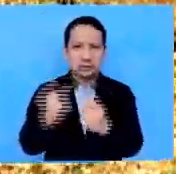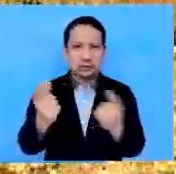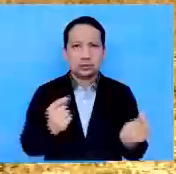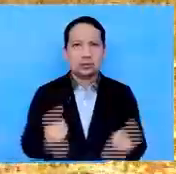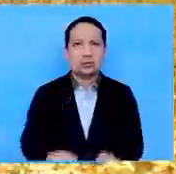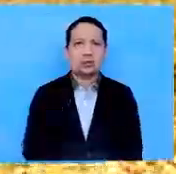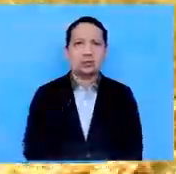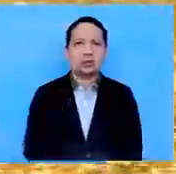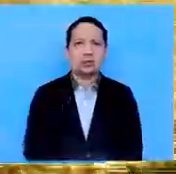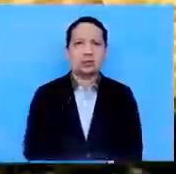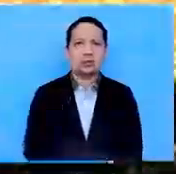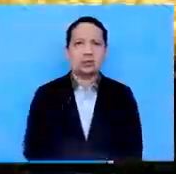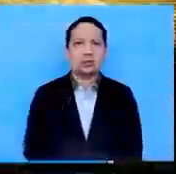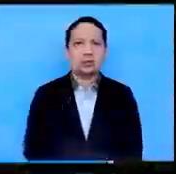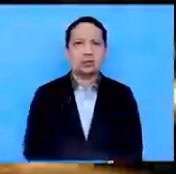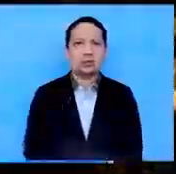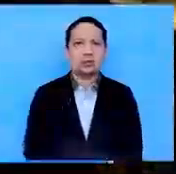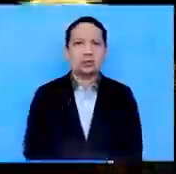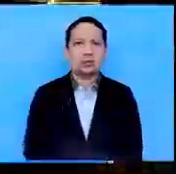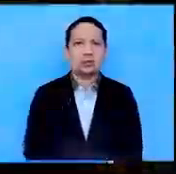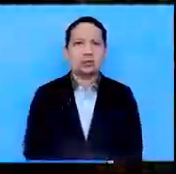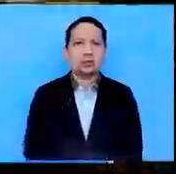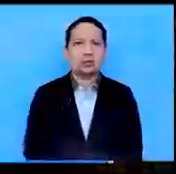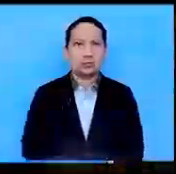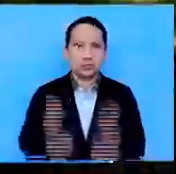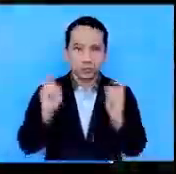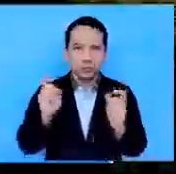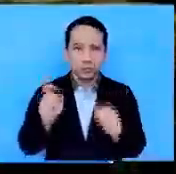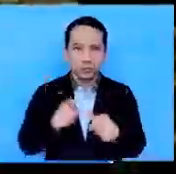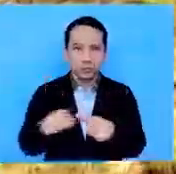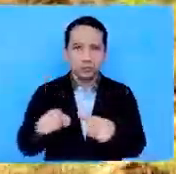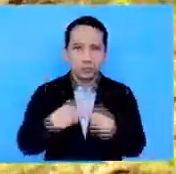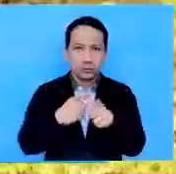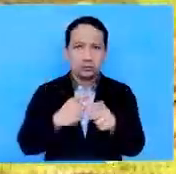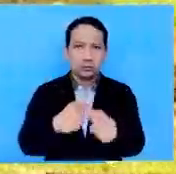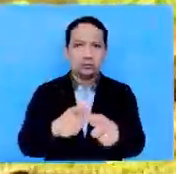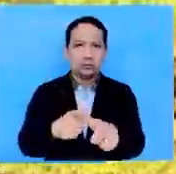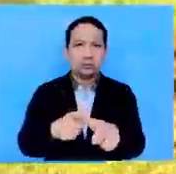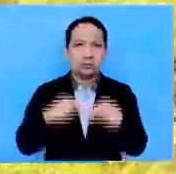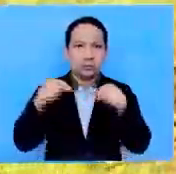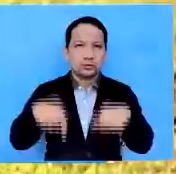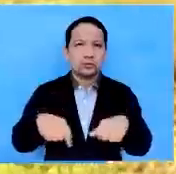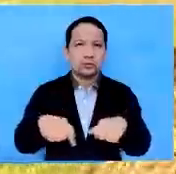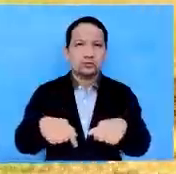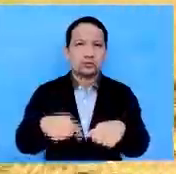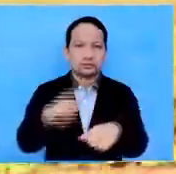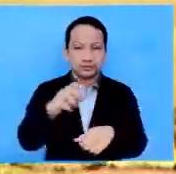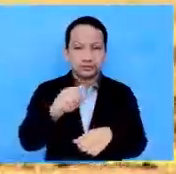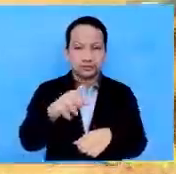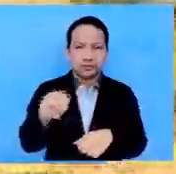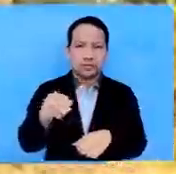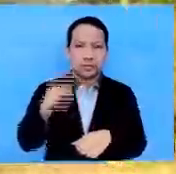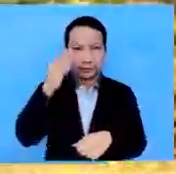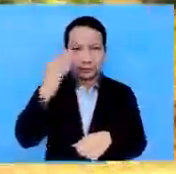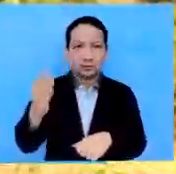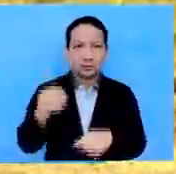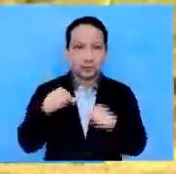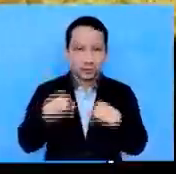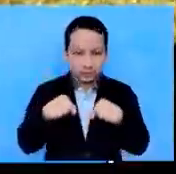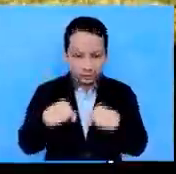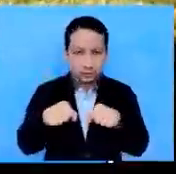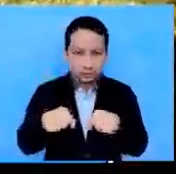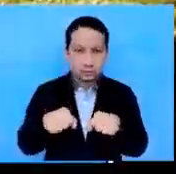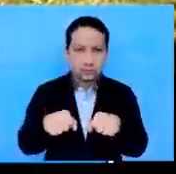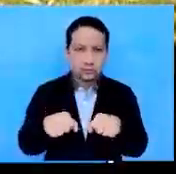lugar tapatan naman ng liksi ang laban sa karera ng mga kalabao dito sa bayan ng San Miguel sa Bulacan paraang mga atleta sa